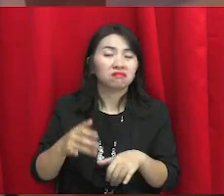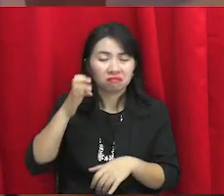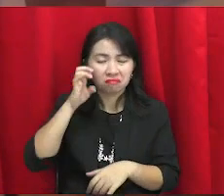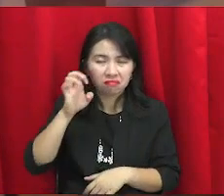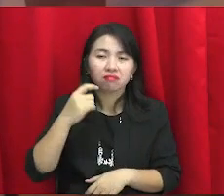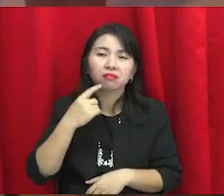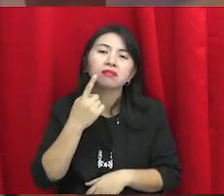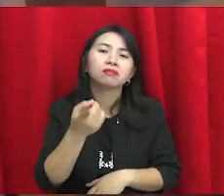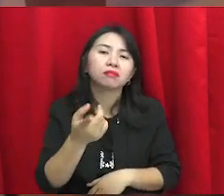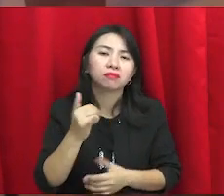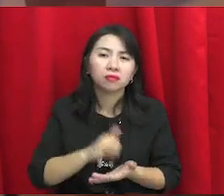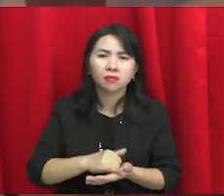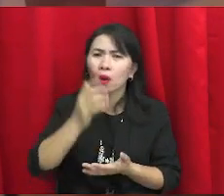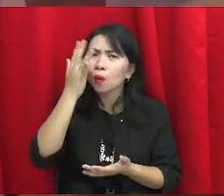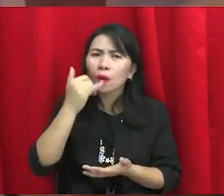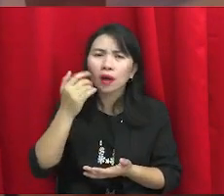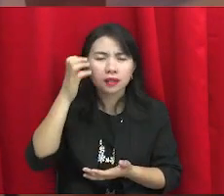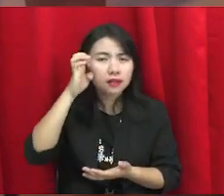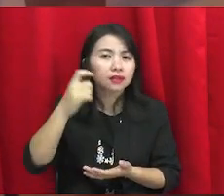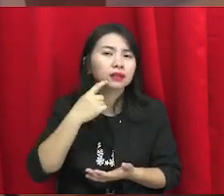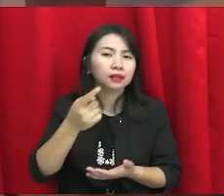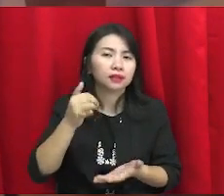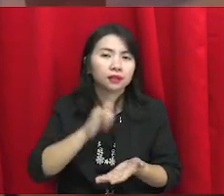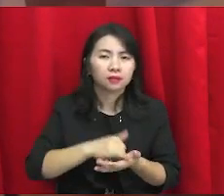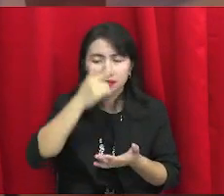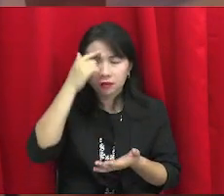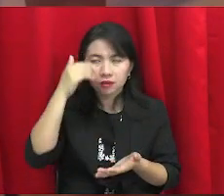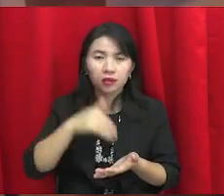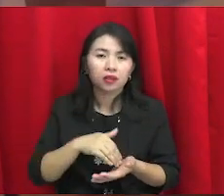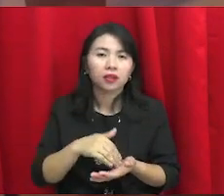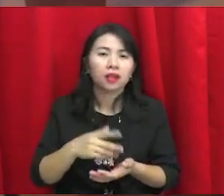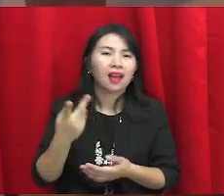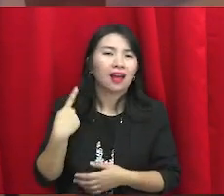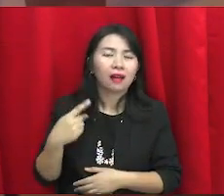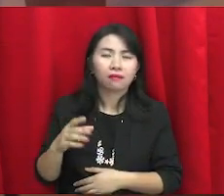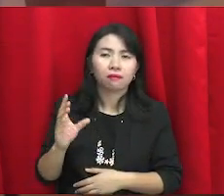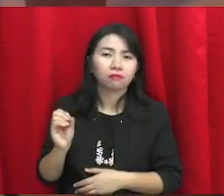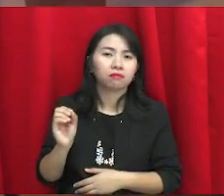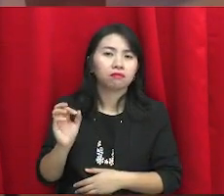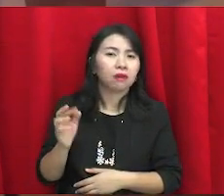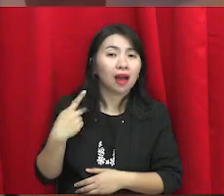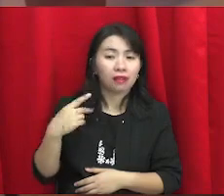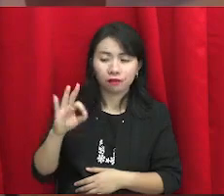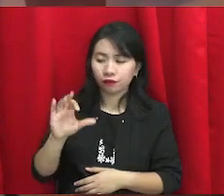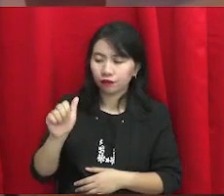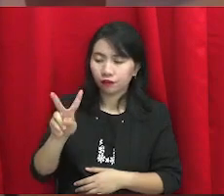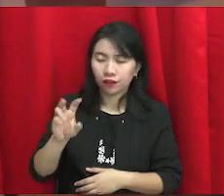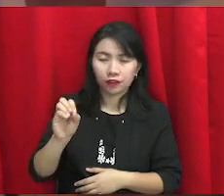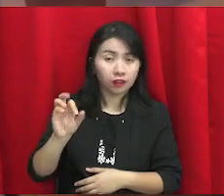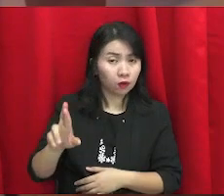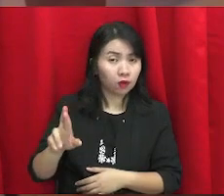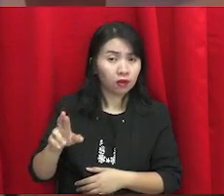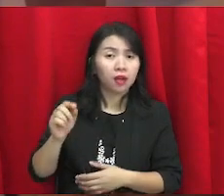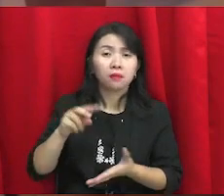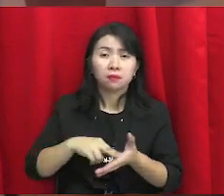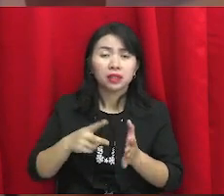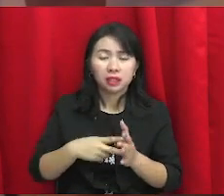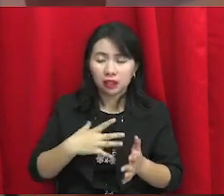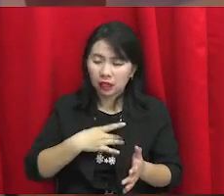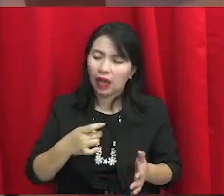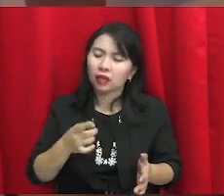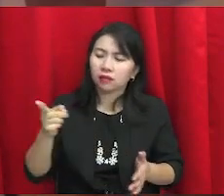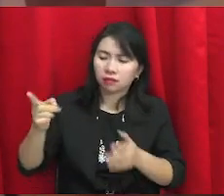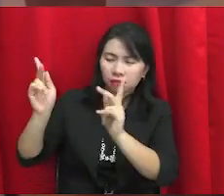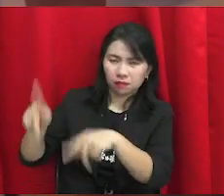Oh, bakit niya sinabi? Eh, kasi may pabor eh. May pabor, pinaburan niya yung kanyang ina-advise.